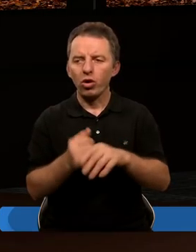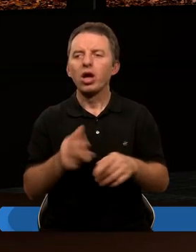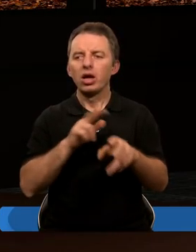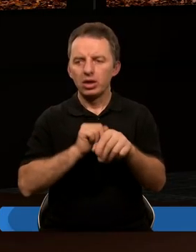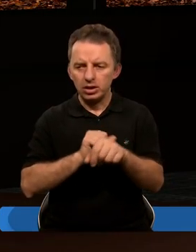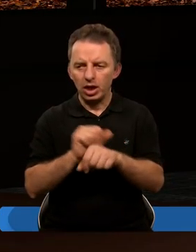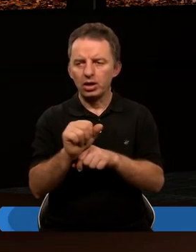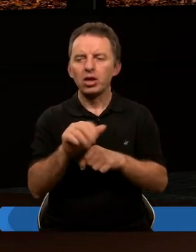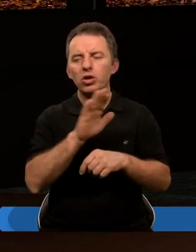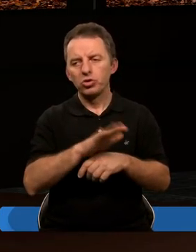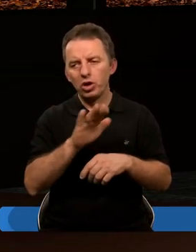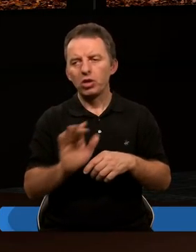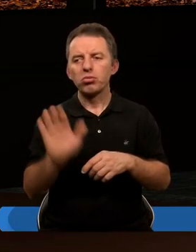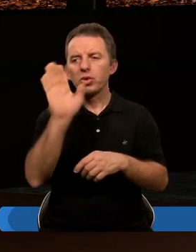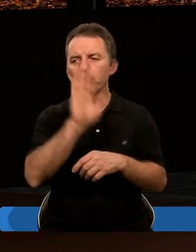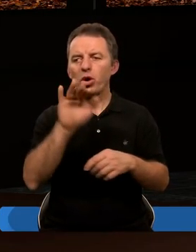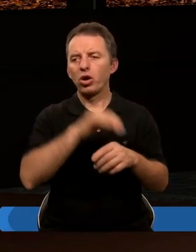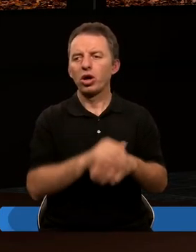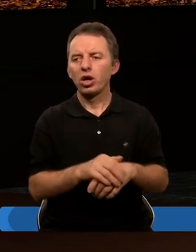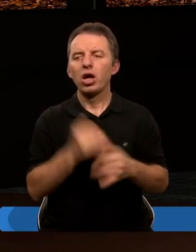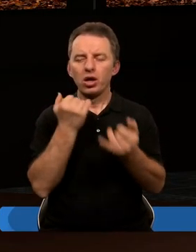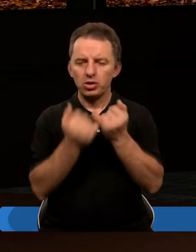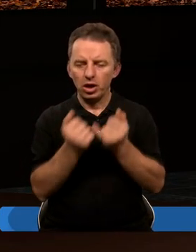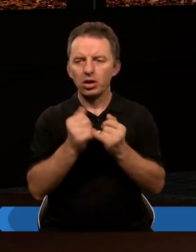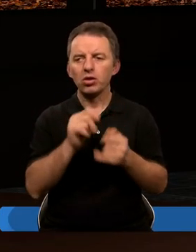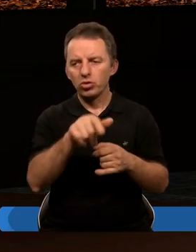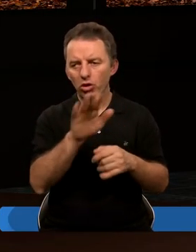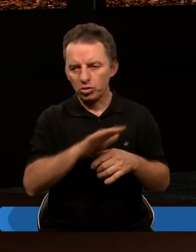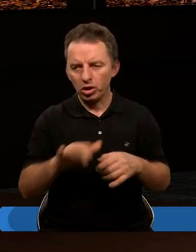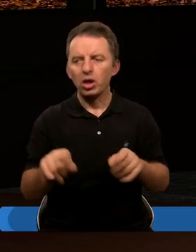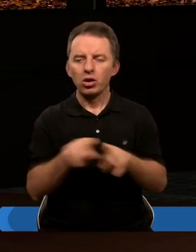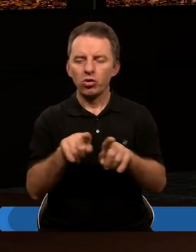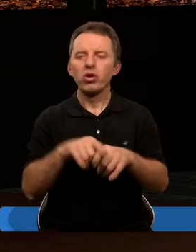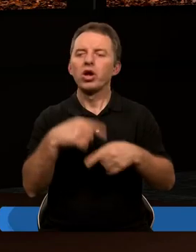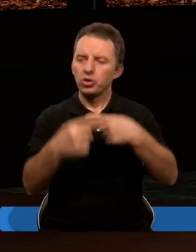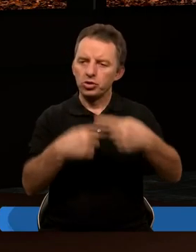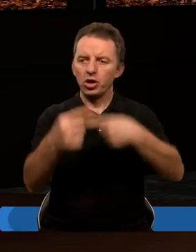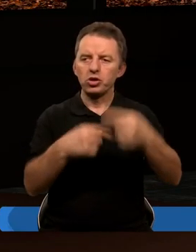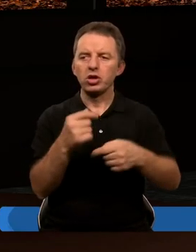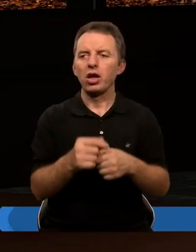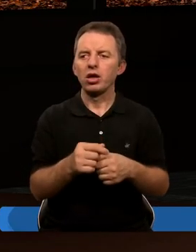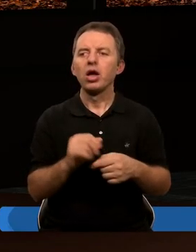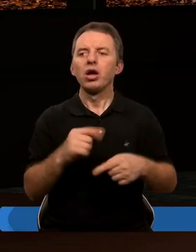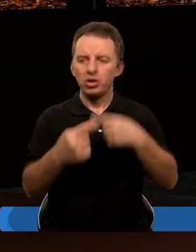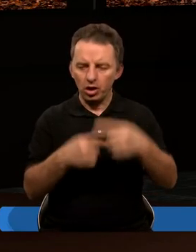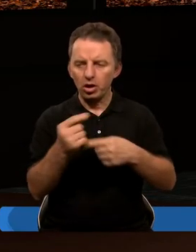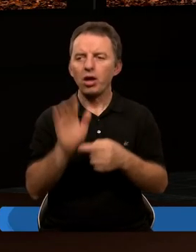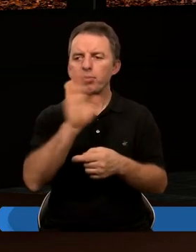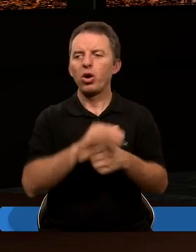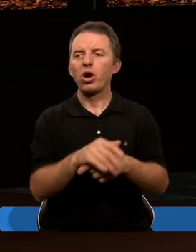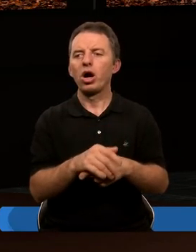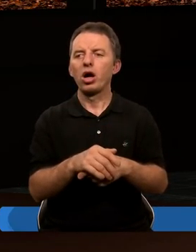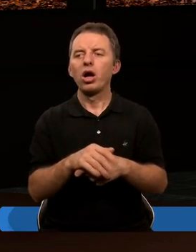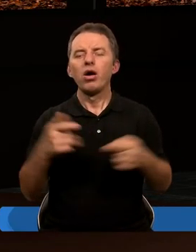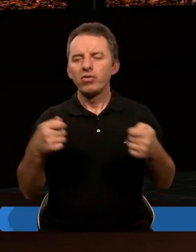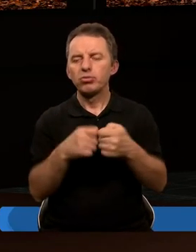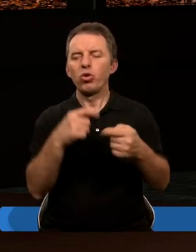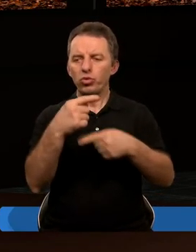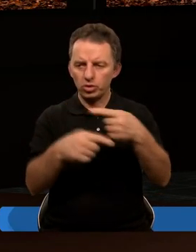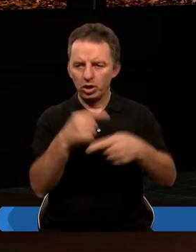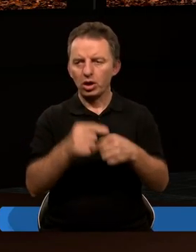że jesteśmy dziećmi Boga. Jeśli zaś dziećmi, to i dziedzicami, dziedzicami Boga, a